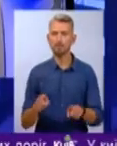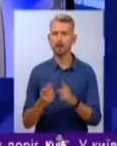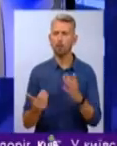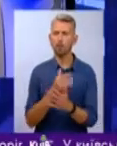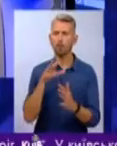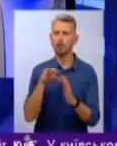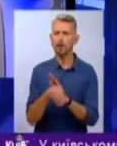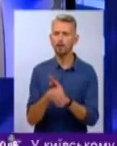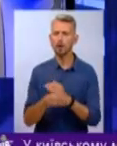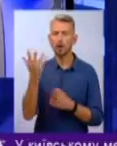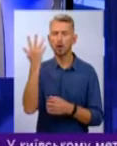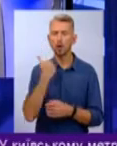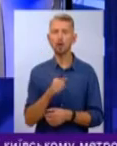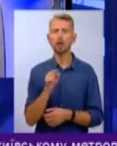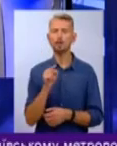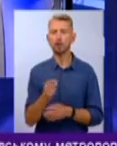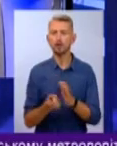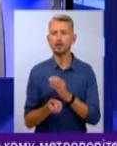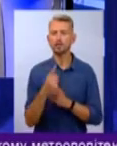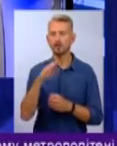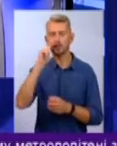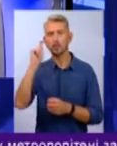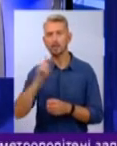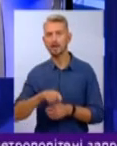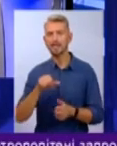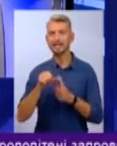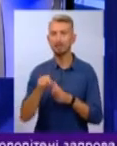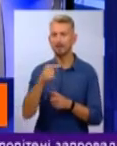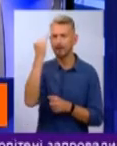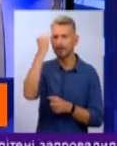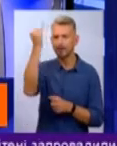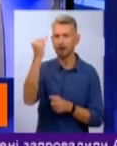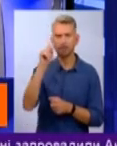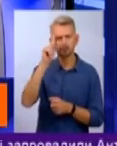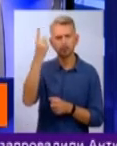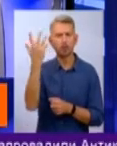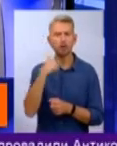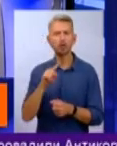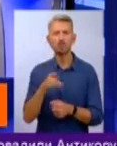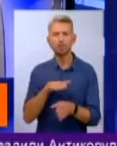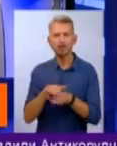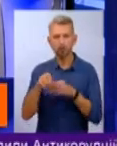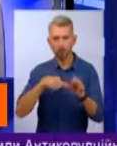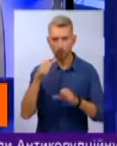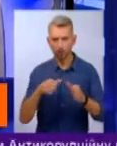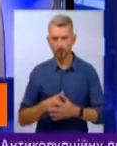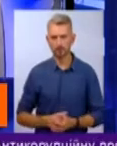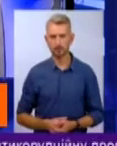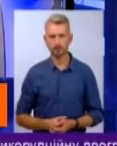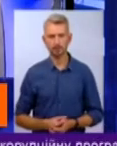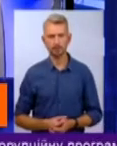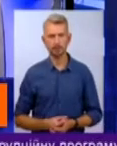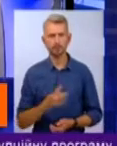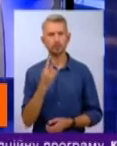нововведення, коли воно з'явилося в Україні, саме ця ідея, і чому було втілене саме в цьому році?